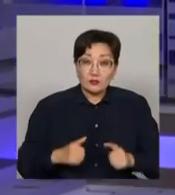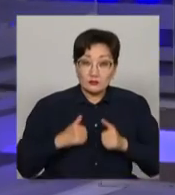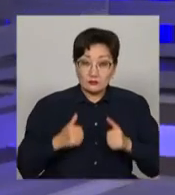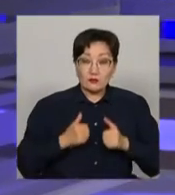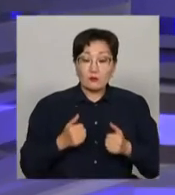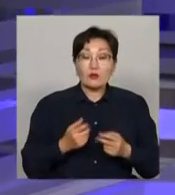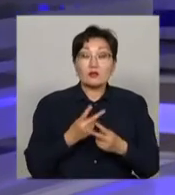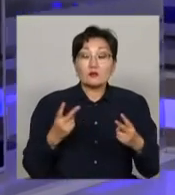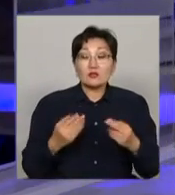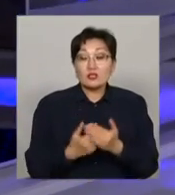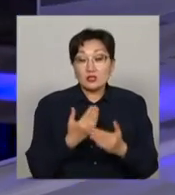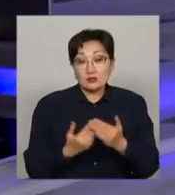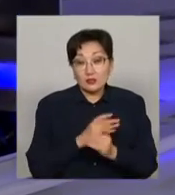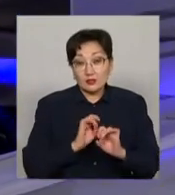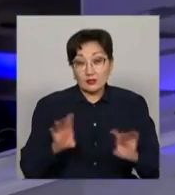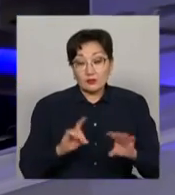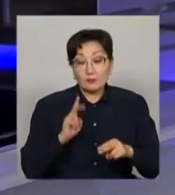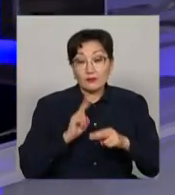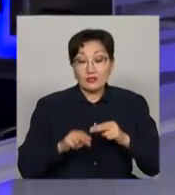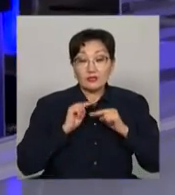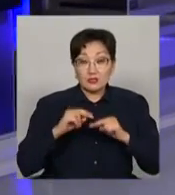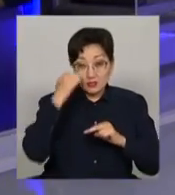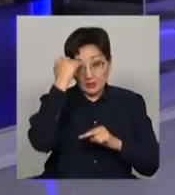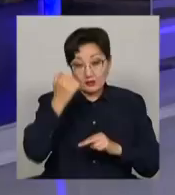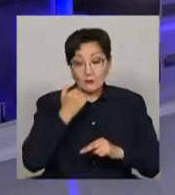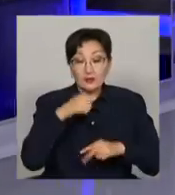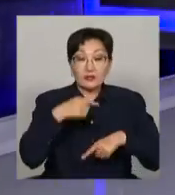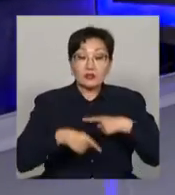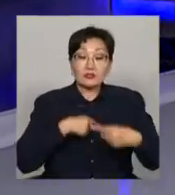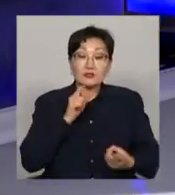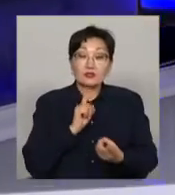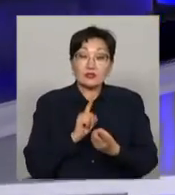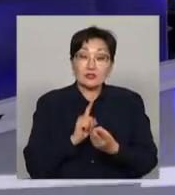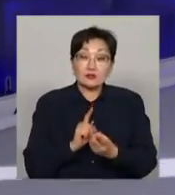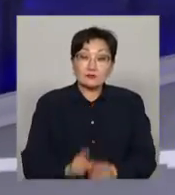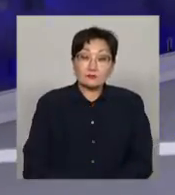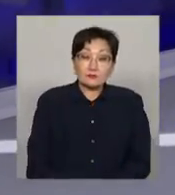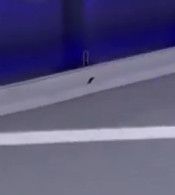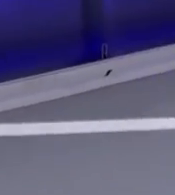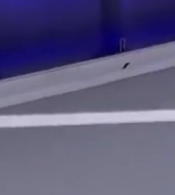Құрметті көрермен, бізге келіп жеткен ақпараттар легосымен тәмам. Кешкі жаңалықтарда кездескенше.